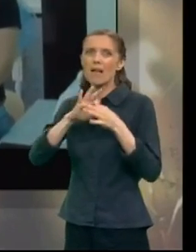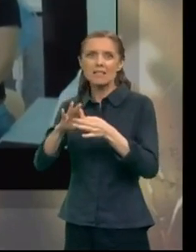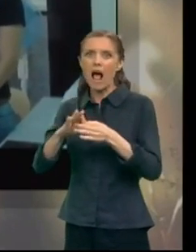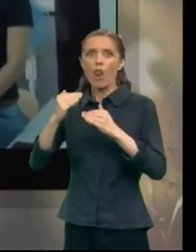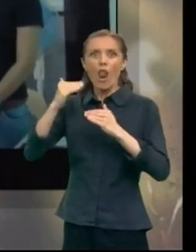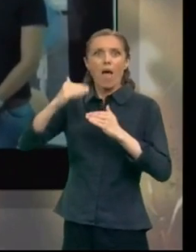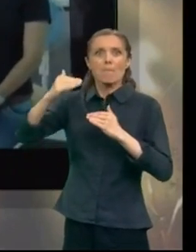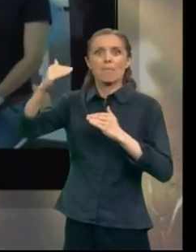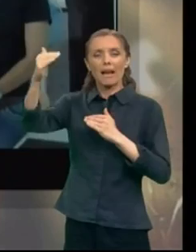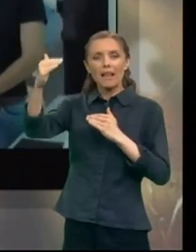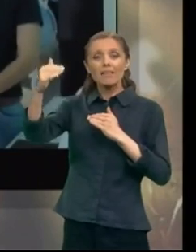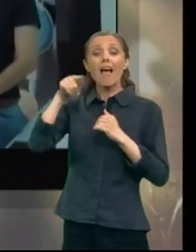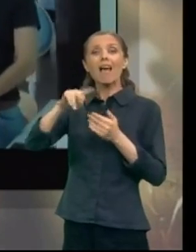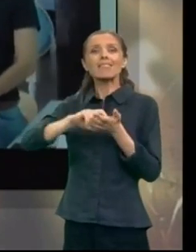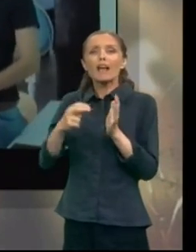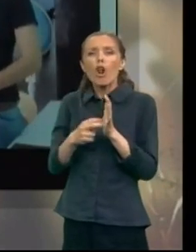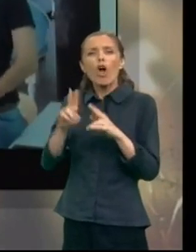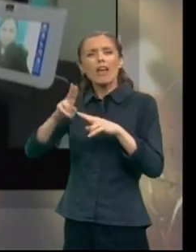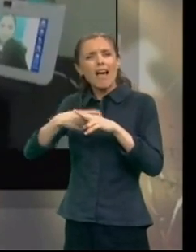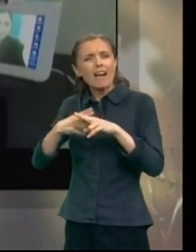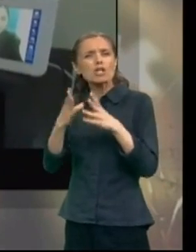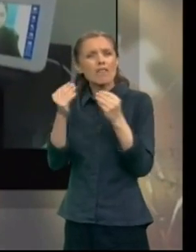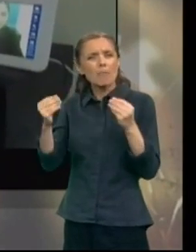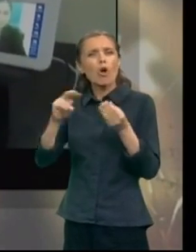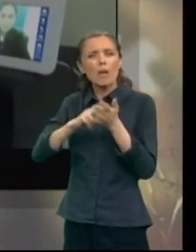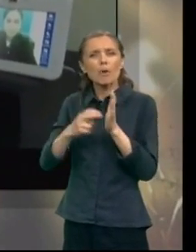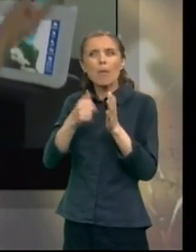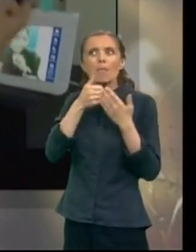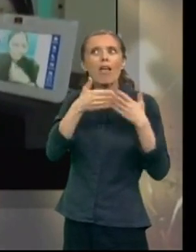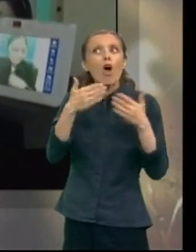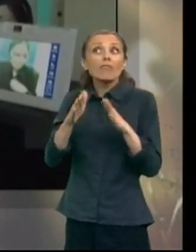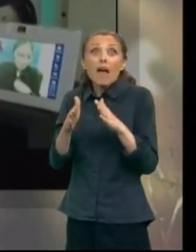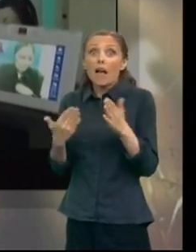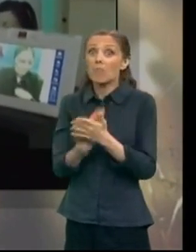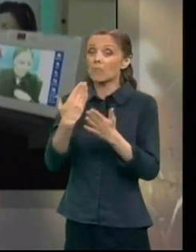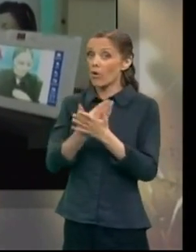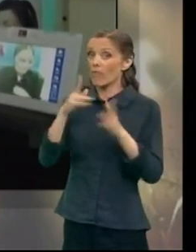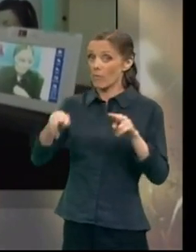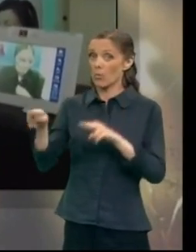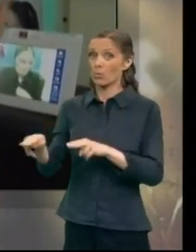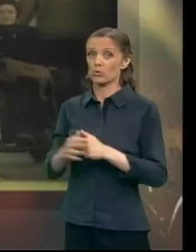napreduje i sama po sebi rešava probleme i otvara nove mogućnosti.